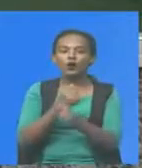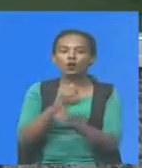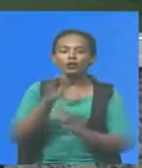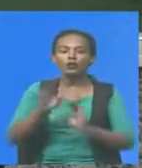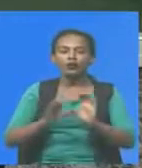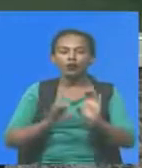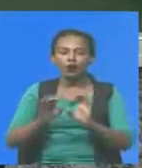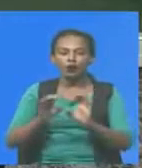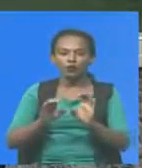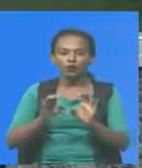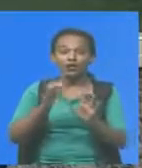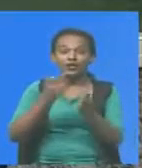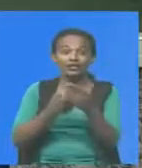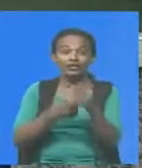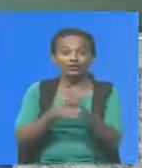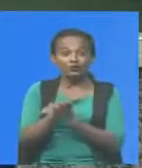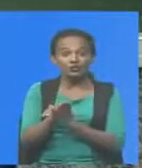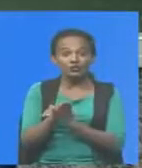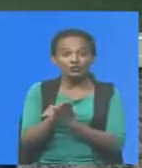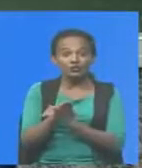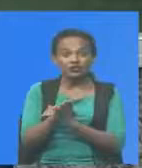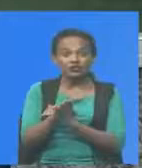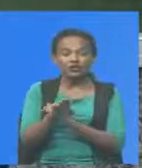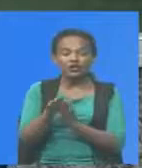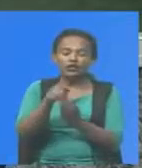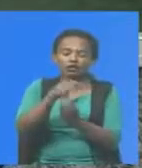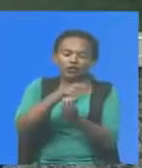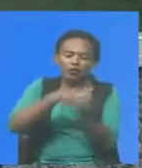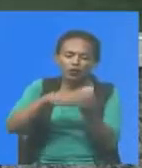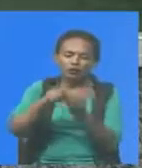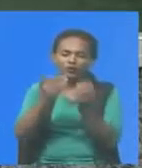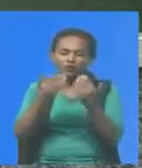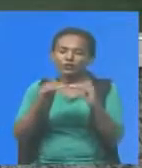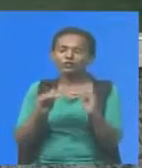ይደረጋሉ። ከዚህም ውስጥ ከሰሞኑ የተወሰነው